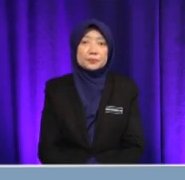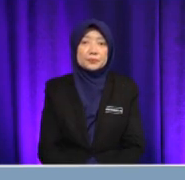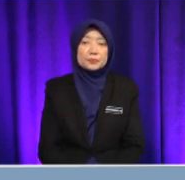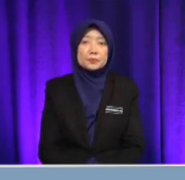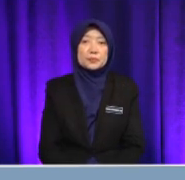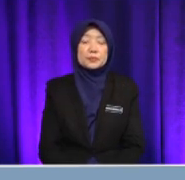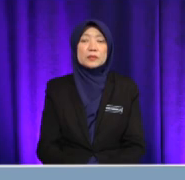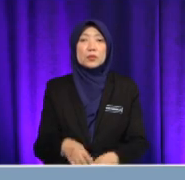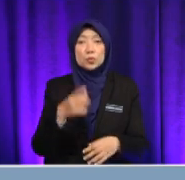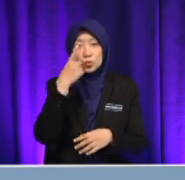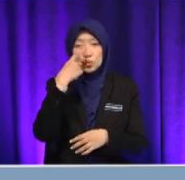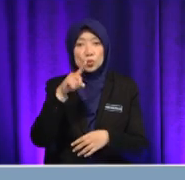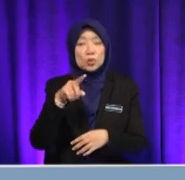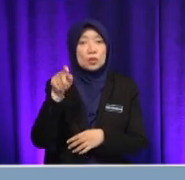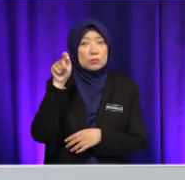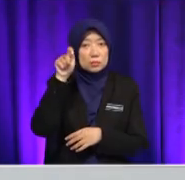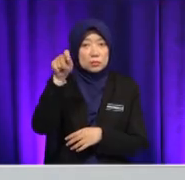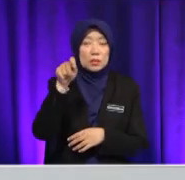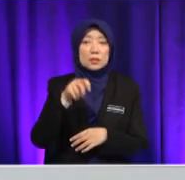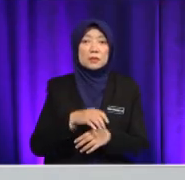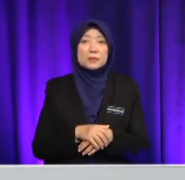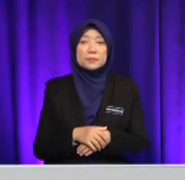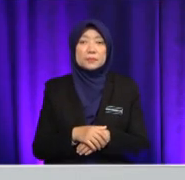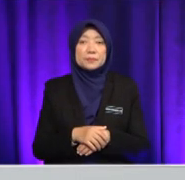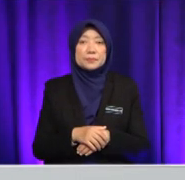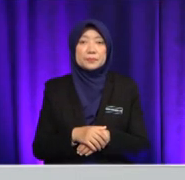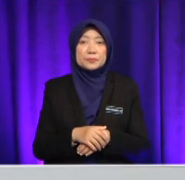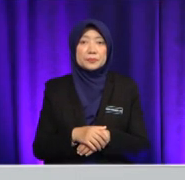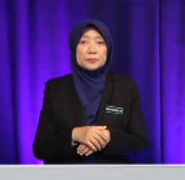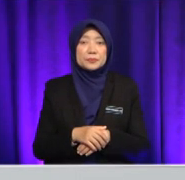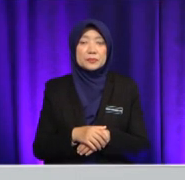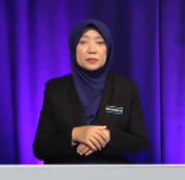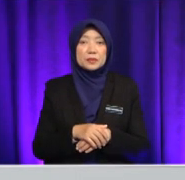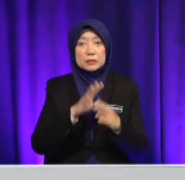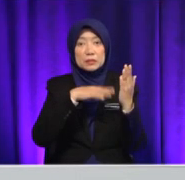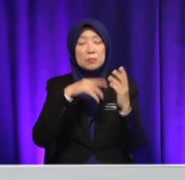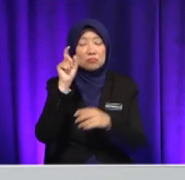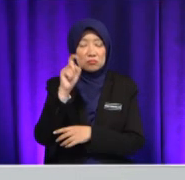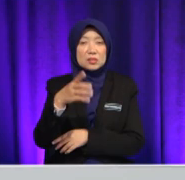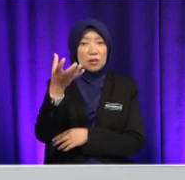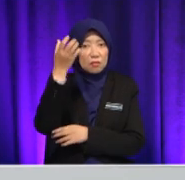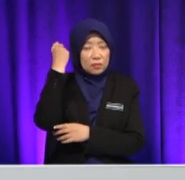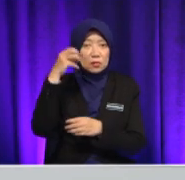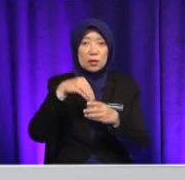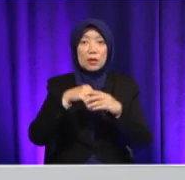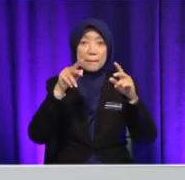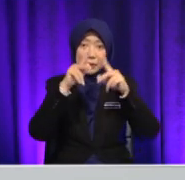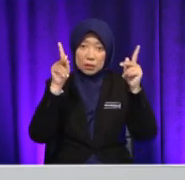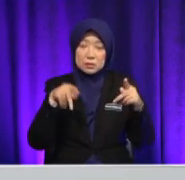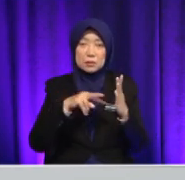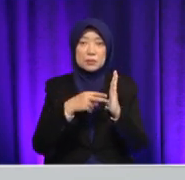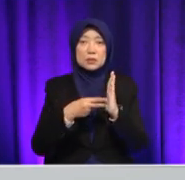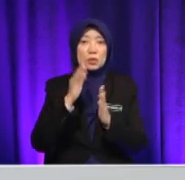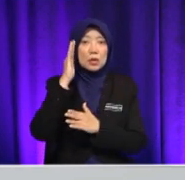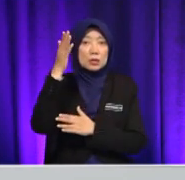oke Ya ini juga ada masuk dia masuk nih kalau murid kena hafal ya kalau dalam pemeriksaan masuk nih